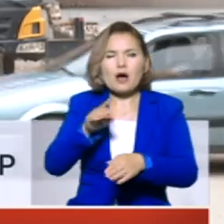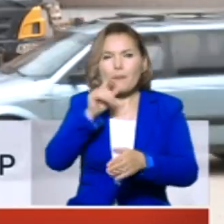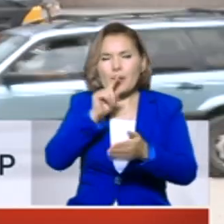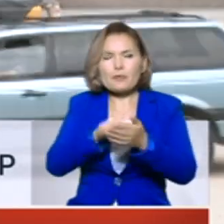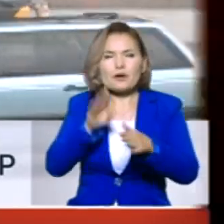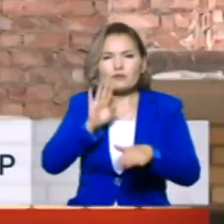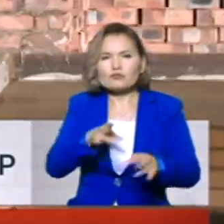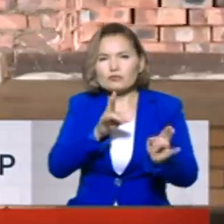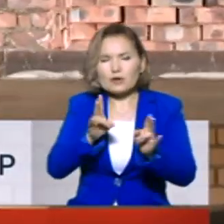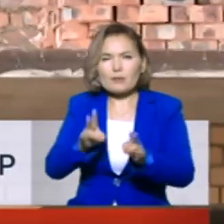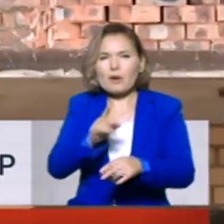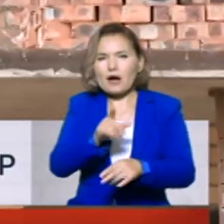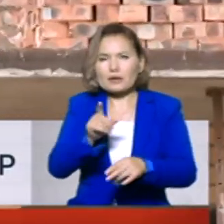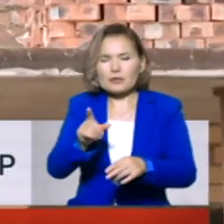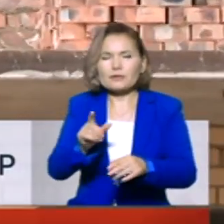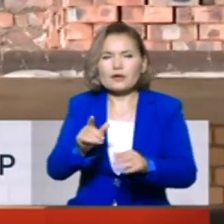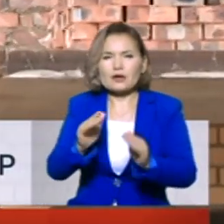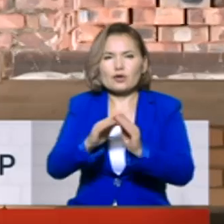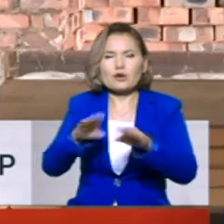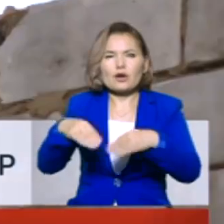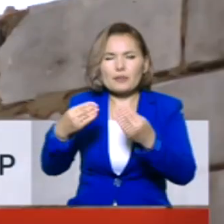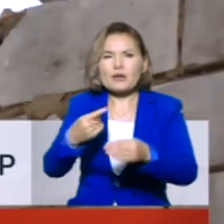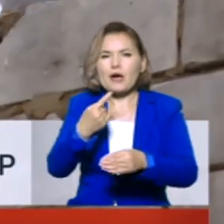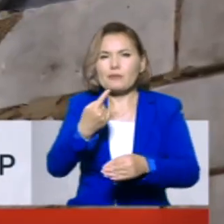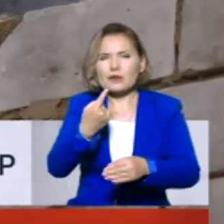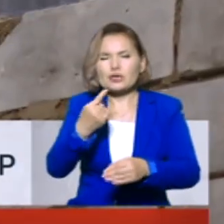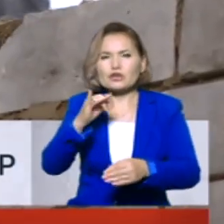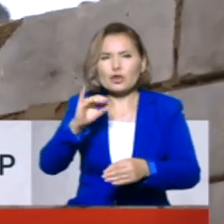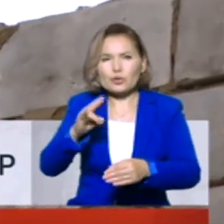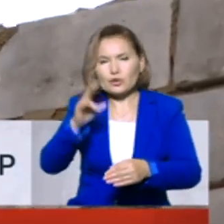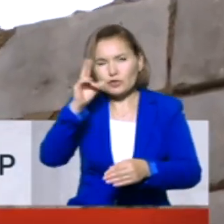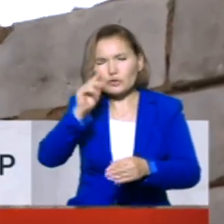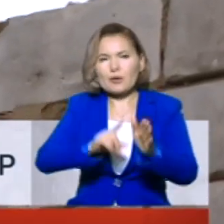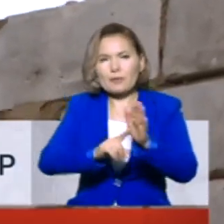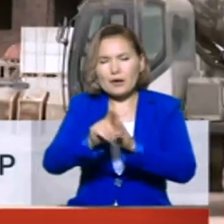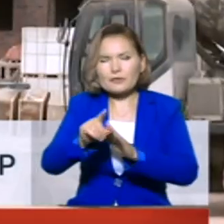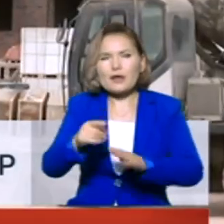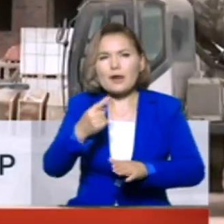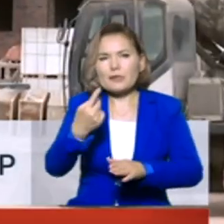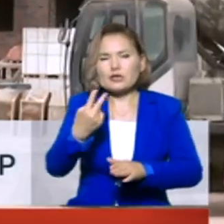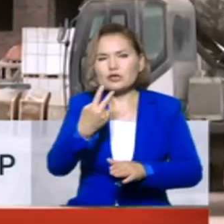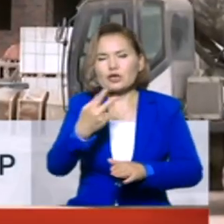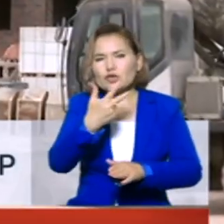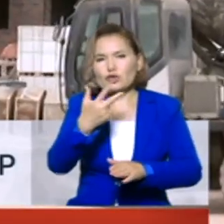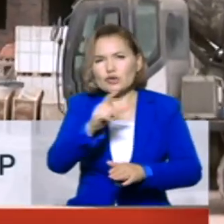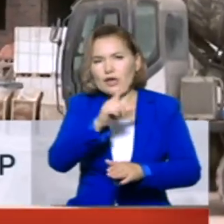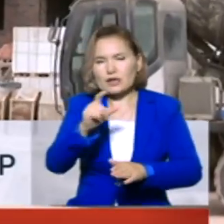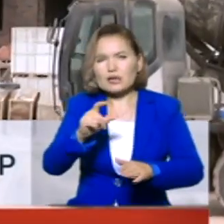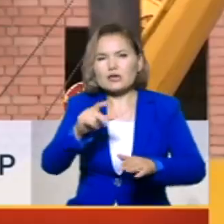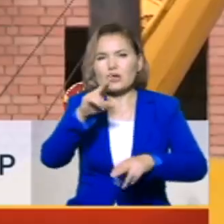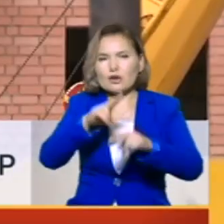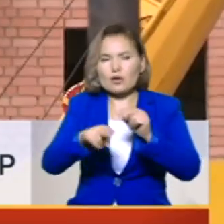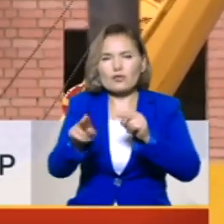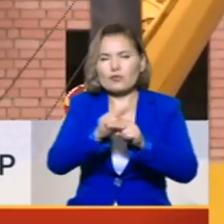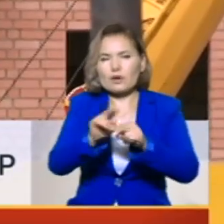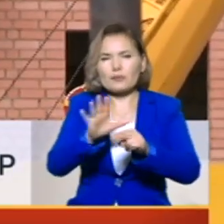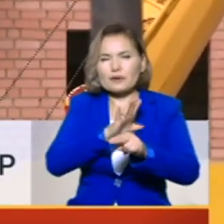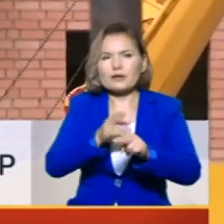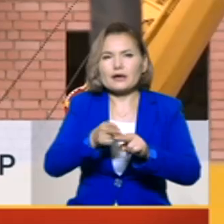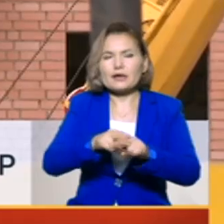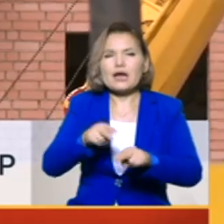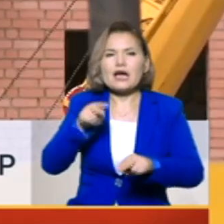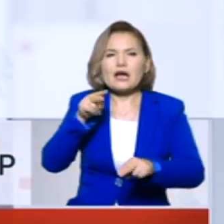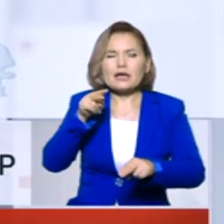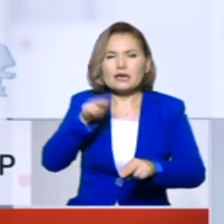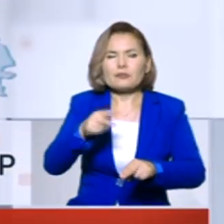ғана бастады. Қазіргі таңда уже мінеке 3-ші этажын бітіріп 4-ші этажға көшіп жатыр. Бірақ бұл кете 25